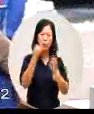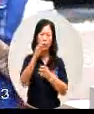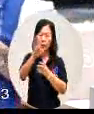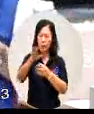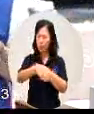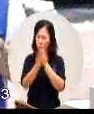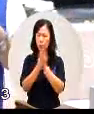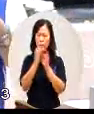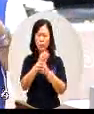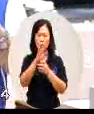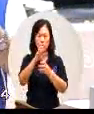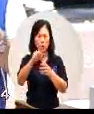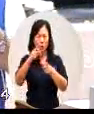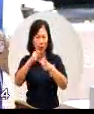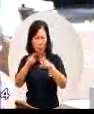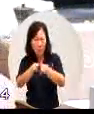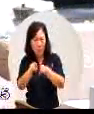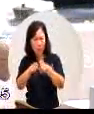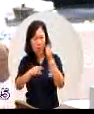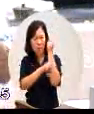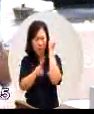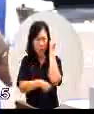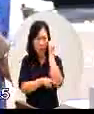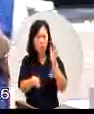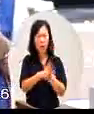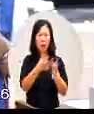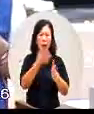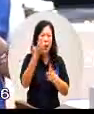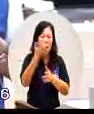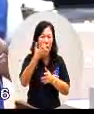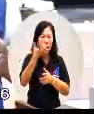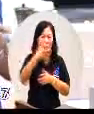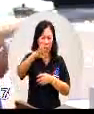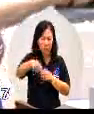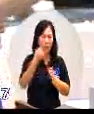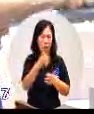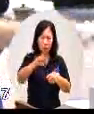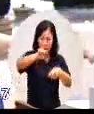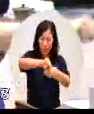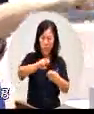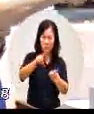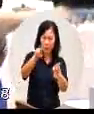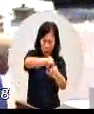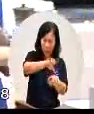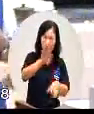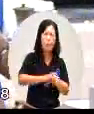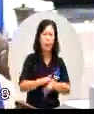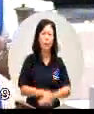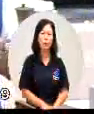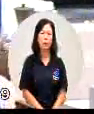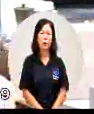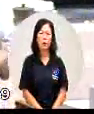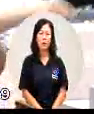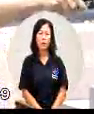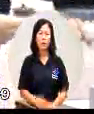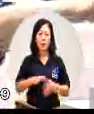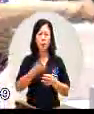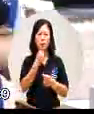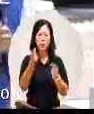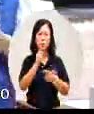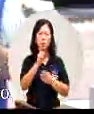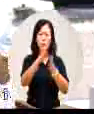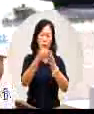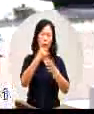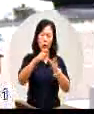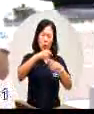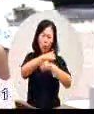3.03.06平方公里，比我们的盐城区还多将近一倍啊！遐面积啊，敢若一你啊！ 对啊，市长啊，你也像伊、 哦，啊，无本来